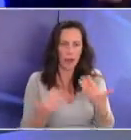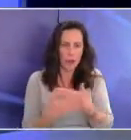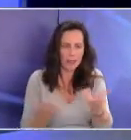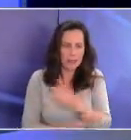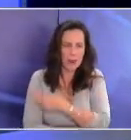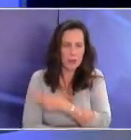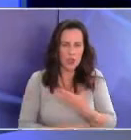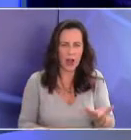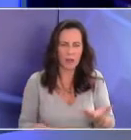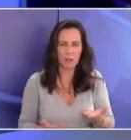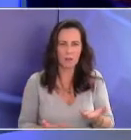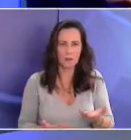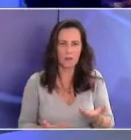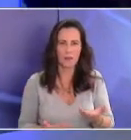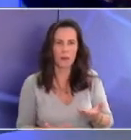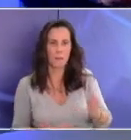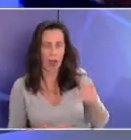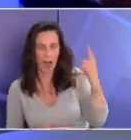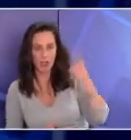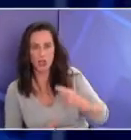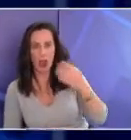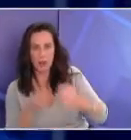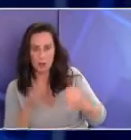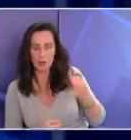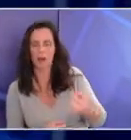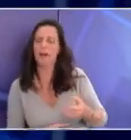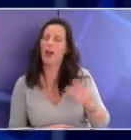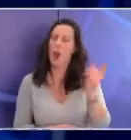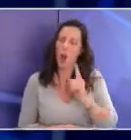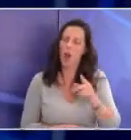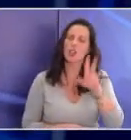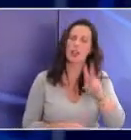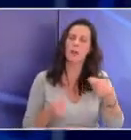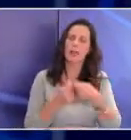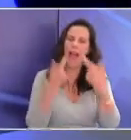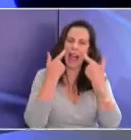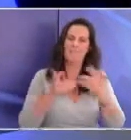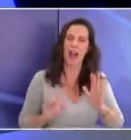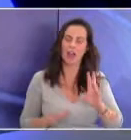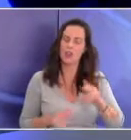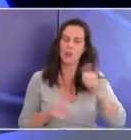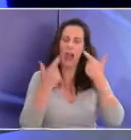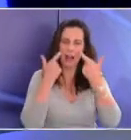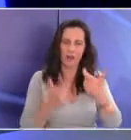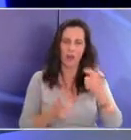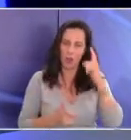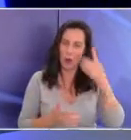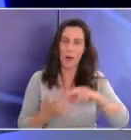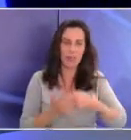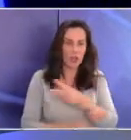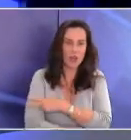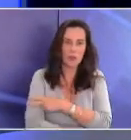קיים, כי כשהיה בזמנו... המשטרה לא מענישה, בתי המשפט... לא, אבל יש עניין של אכיפה. אולי הם טועים בגישה. יש עניין של אכיפה. אתה יודע מה מטרות